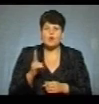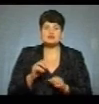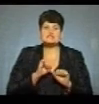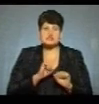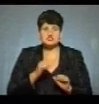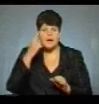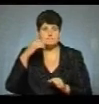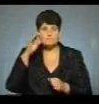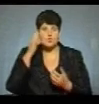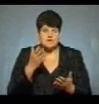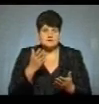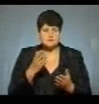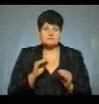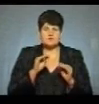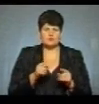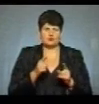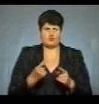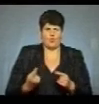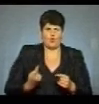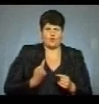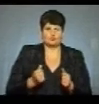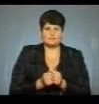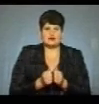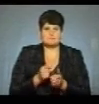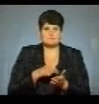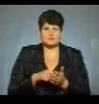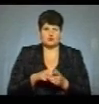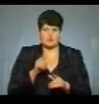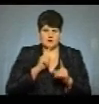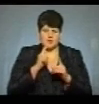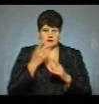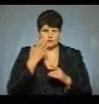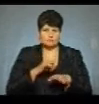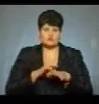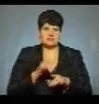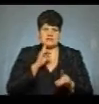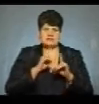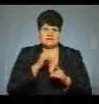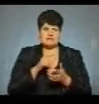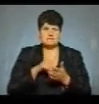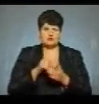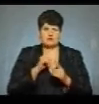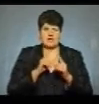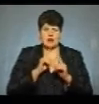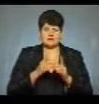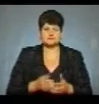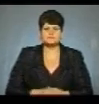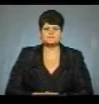поліція, встановлюючи таку охорону біля міської ради під час пленарних засідань сесії міської ради?